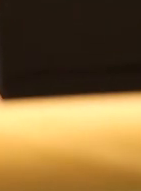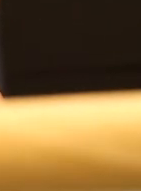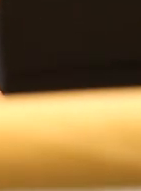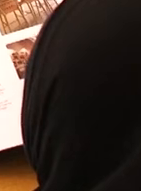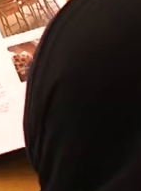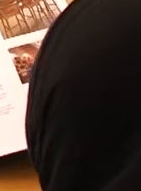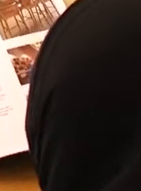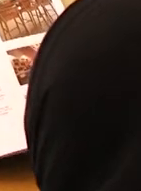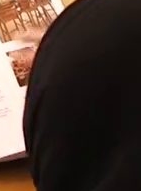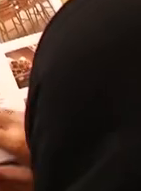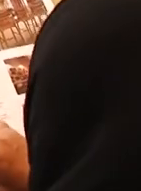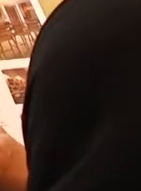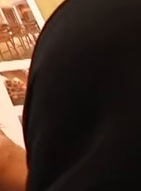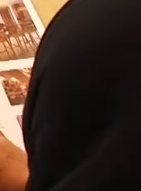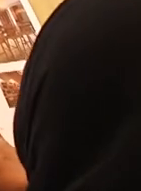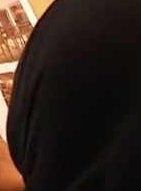hai